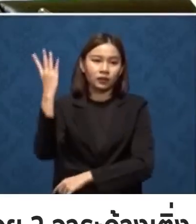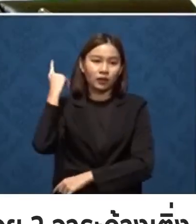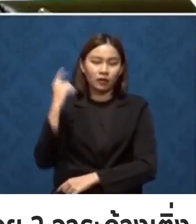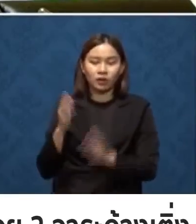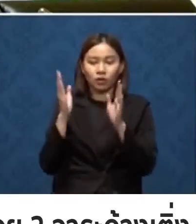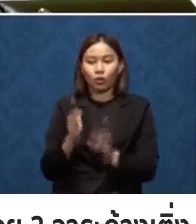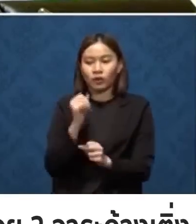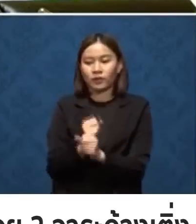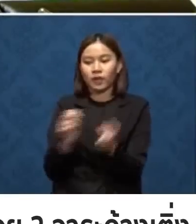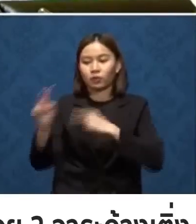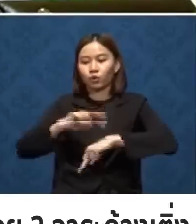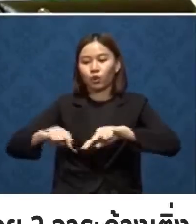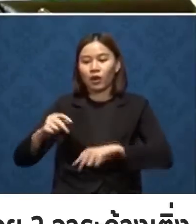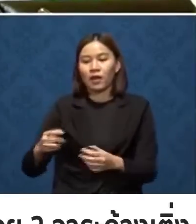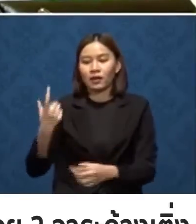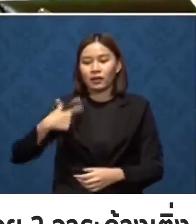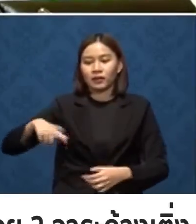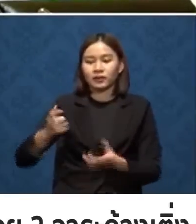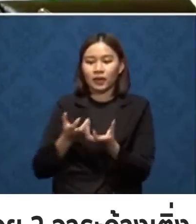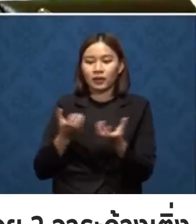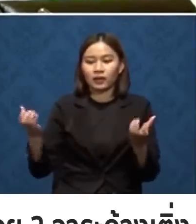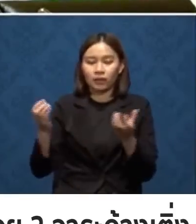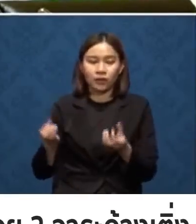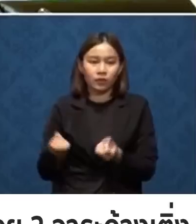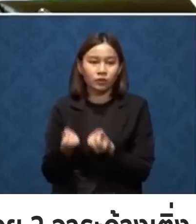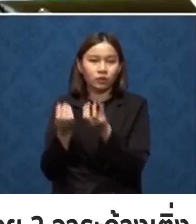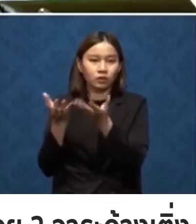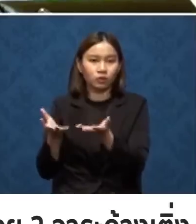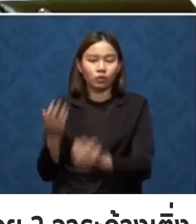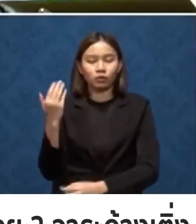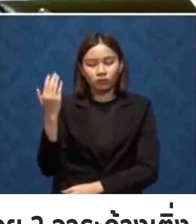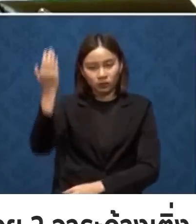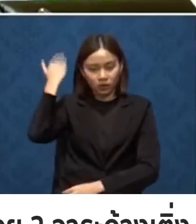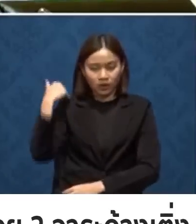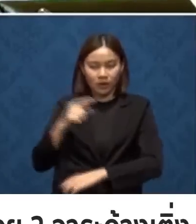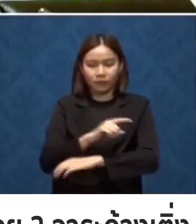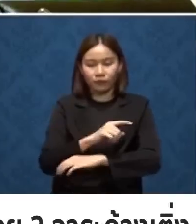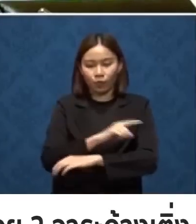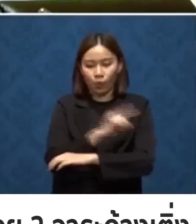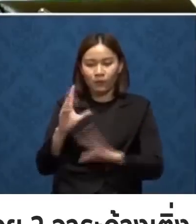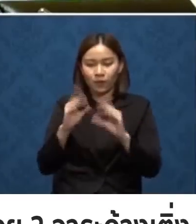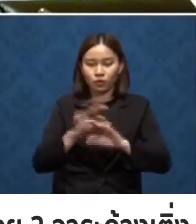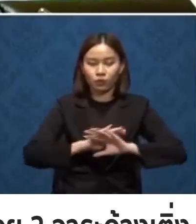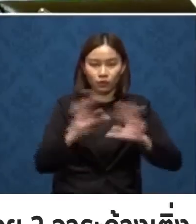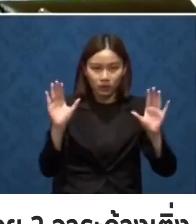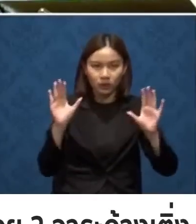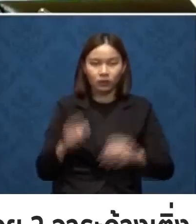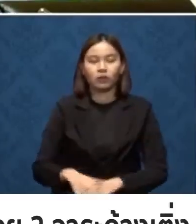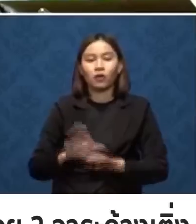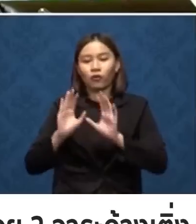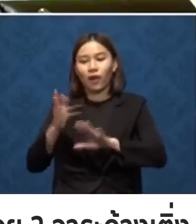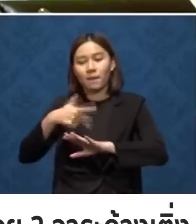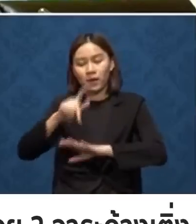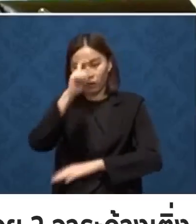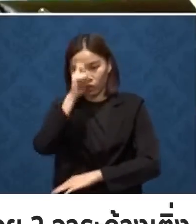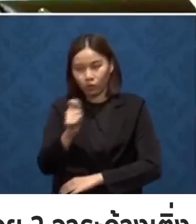า188เนี่ยคราวที่แล้วเนี่ยเขาเป็นว่าที่ฝ่ายค้านนะวันนี้เนี่ยเขา เป็นว่